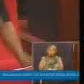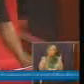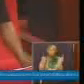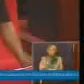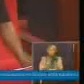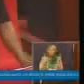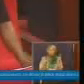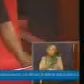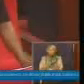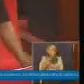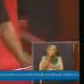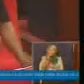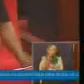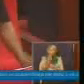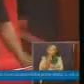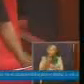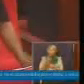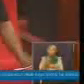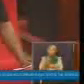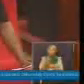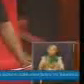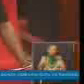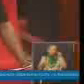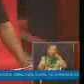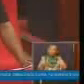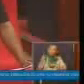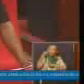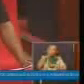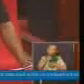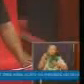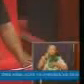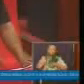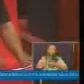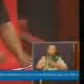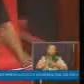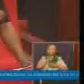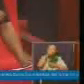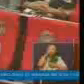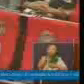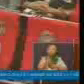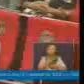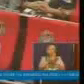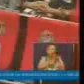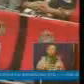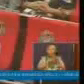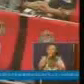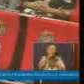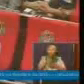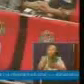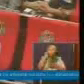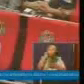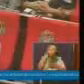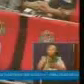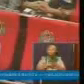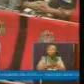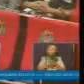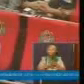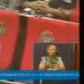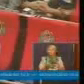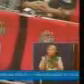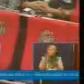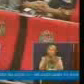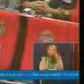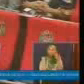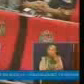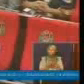Watanzania kwa kujipiga vifua kwamba hati hiyo haipo, ili watumie kile ndio kigezo cha kutokea. Nilisema hapo